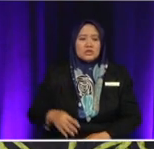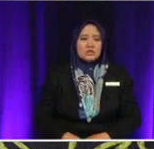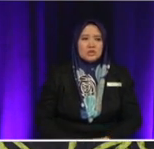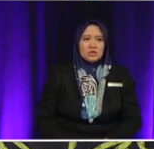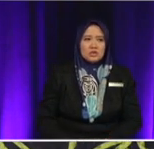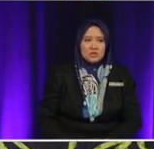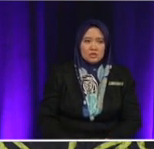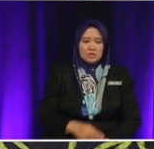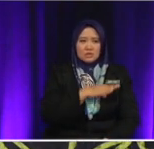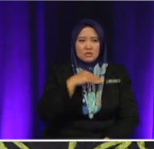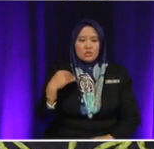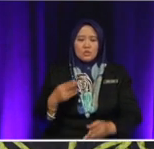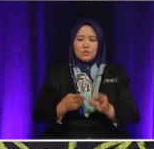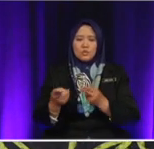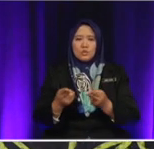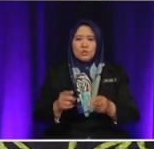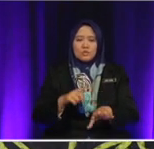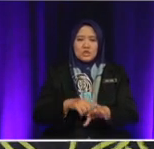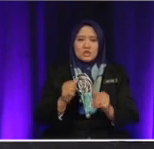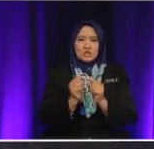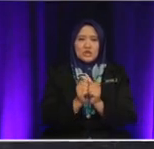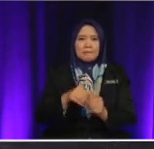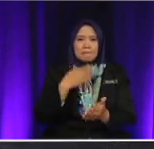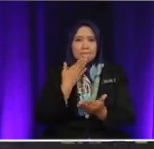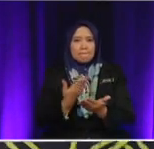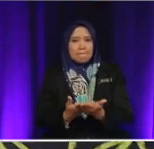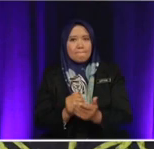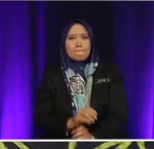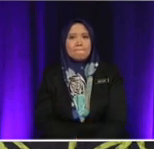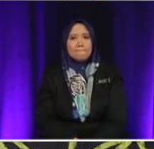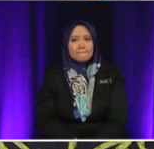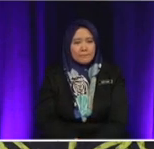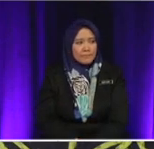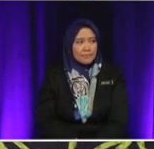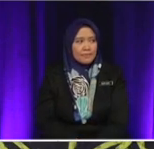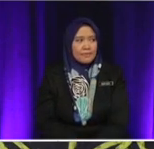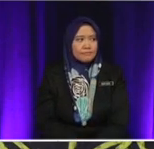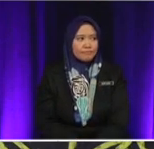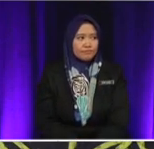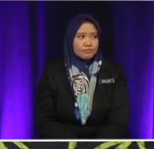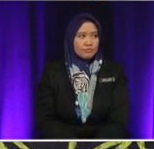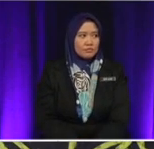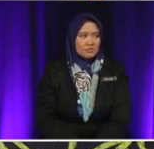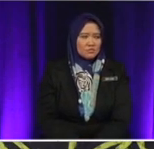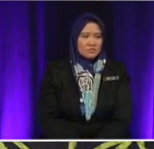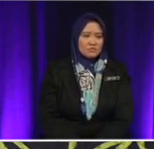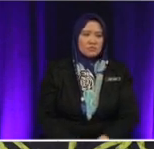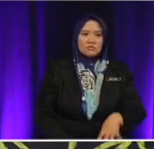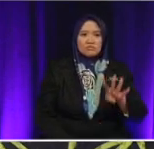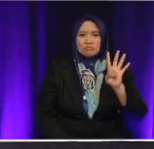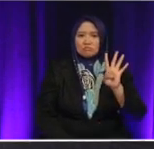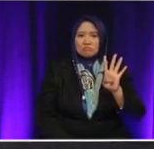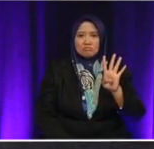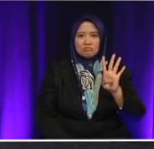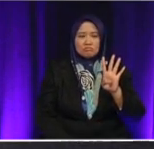baik. Okey, itu cara antara caralah yang dicadangkan oleh Zulaika. Okey, yang keempat, cuba wajarkan Encik